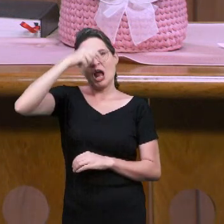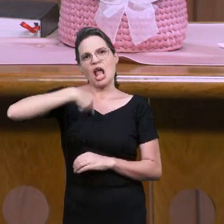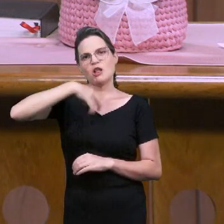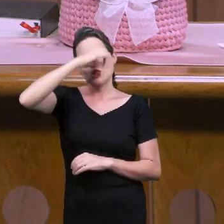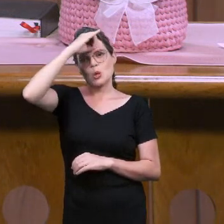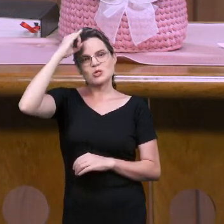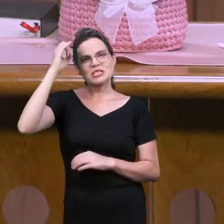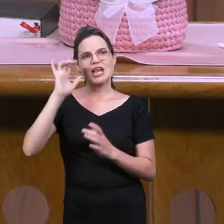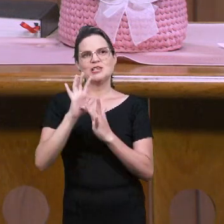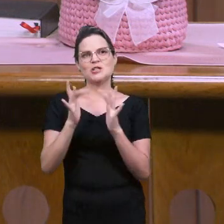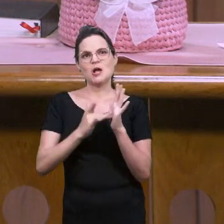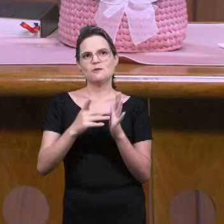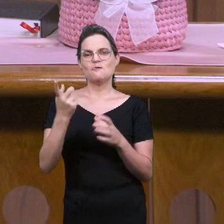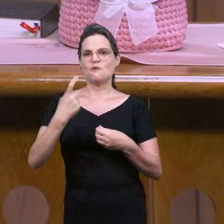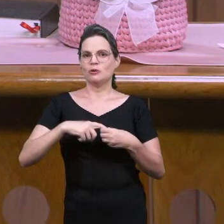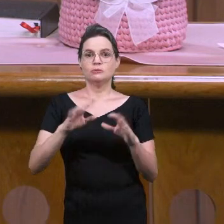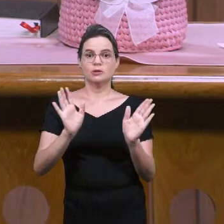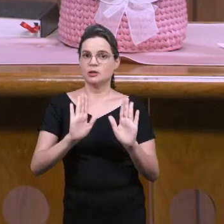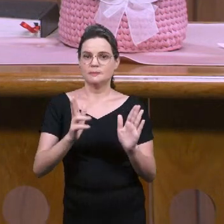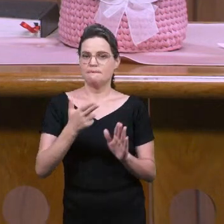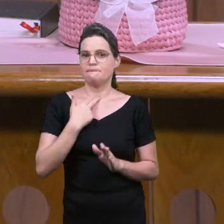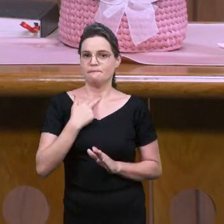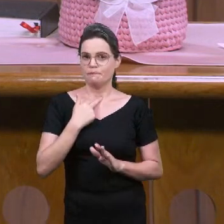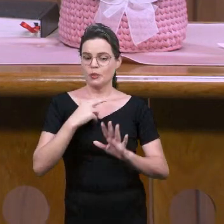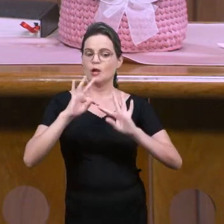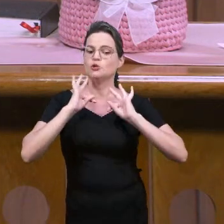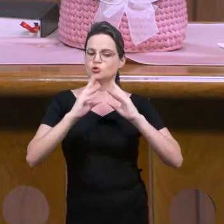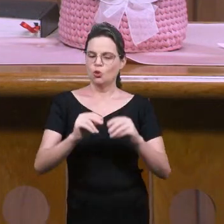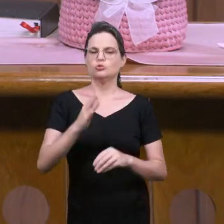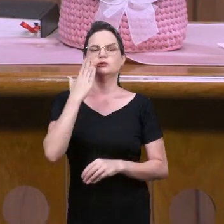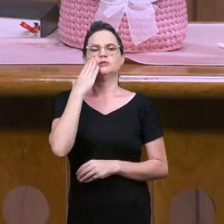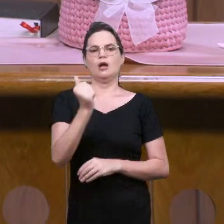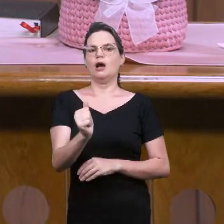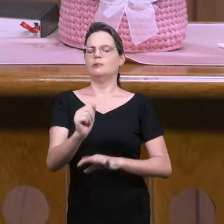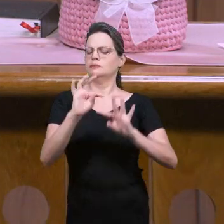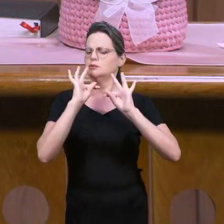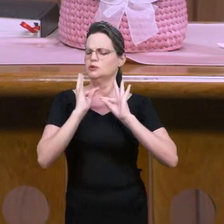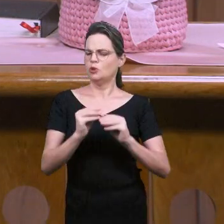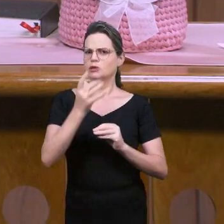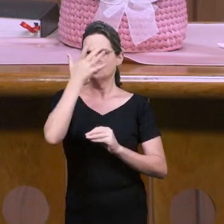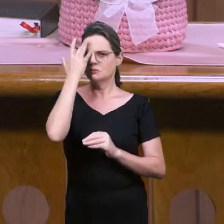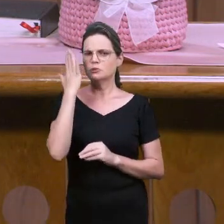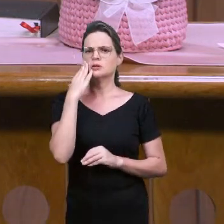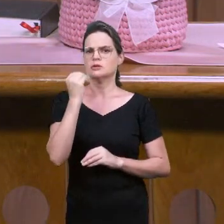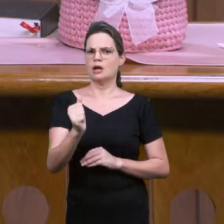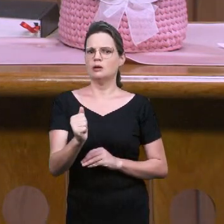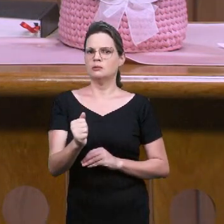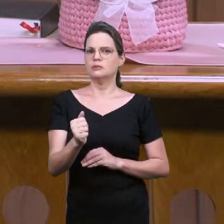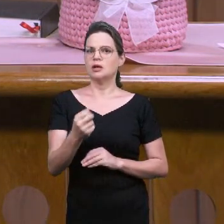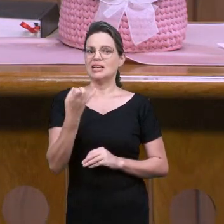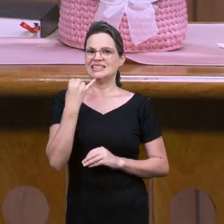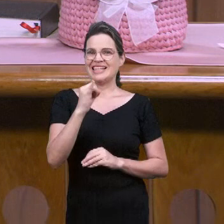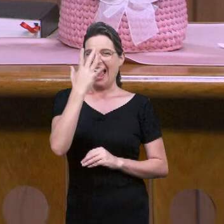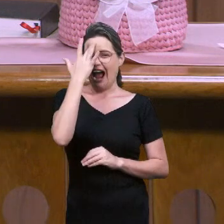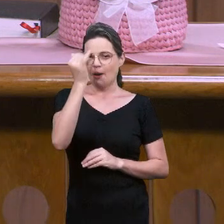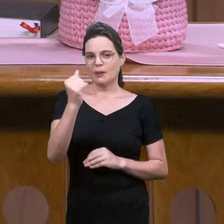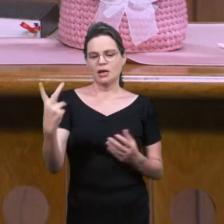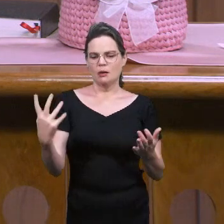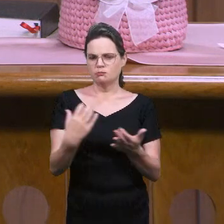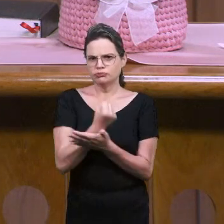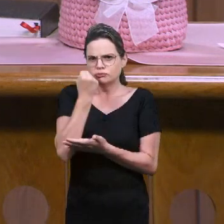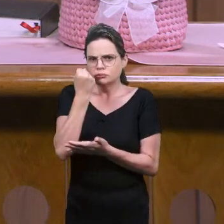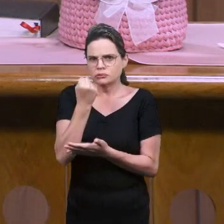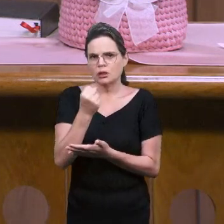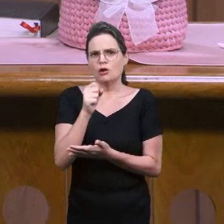aux portes quand il sera appelé maintenant. Et il sera appelé demain. Il sera appelé demain.